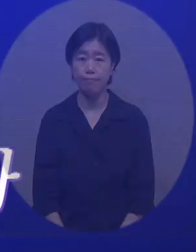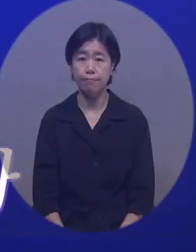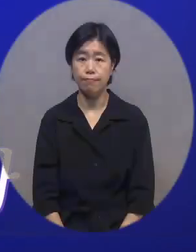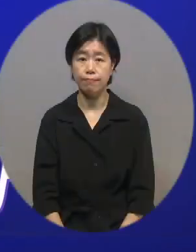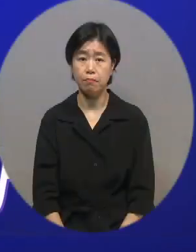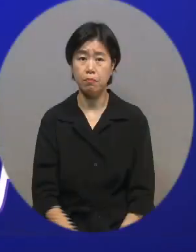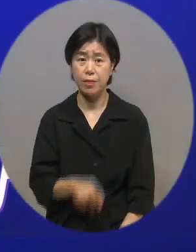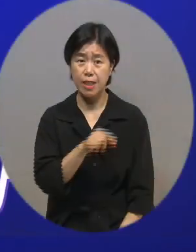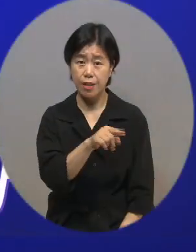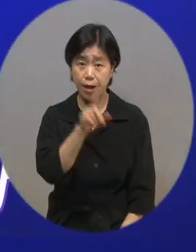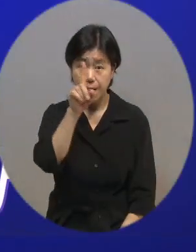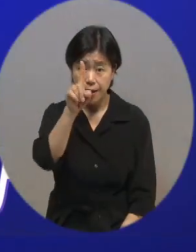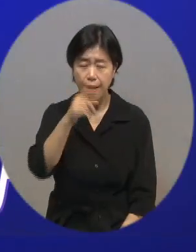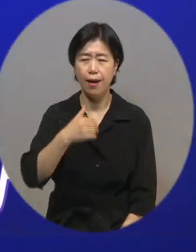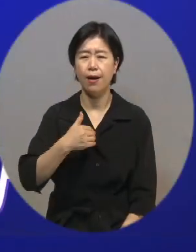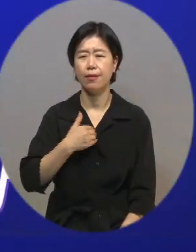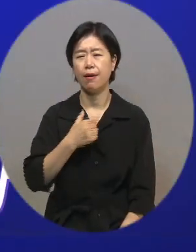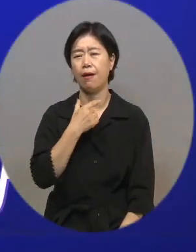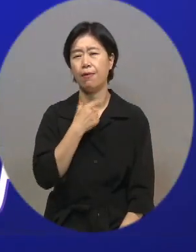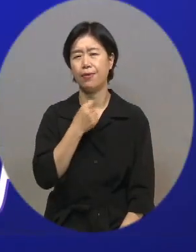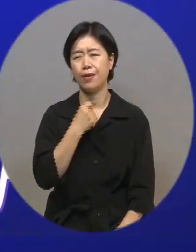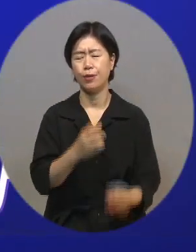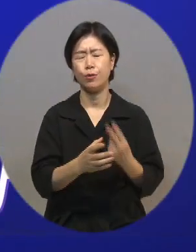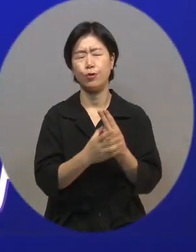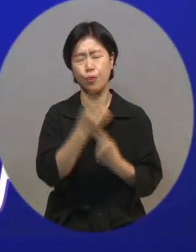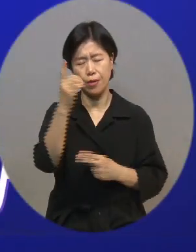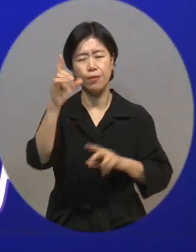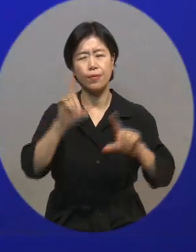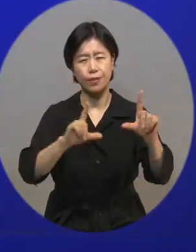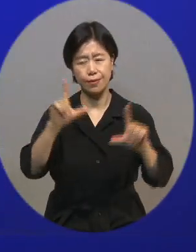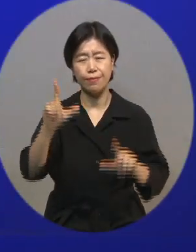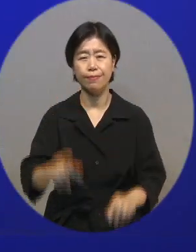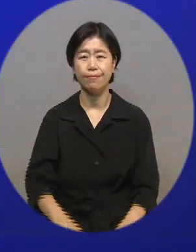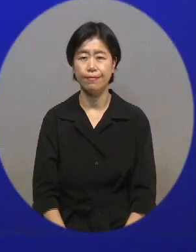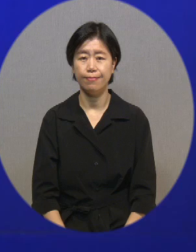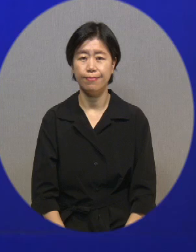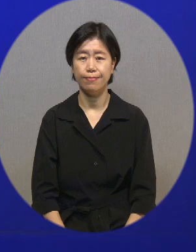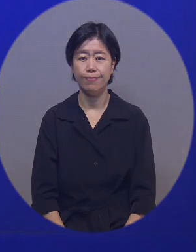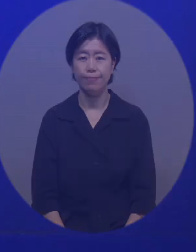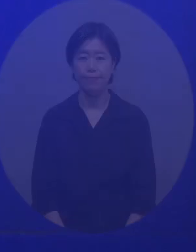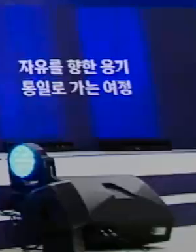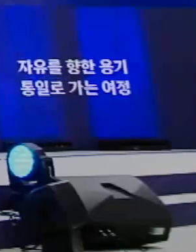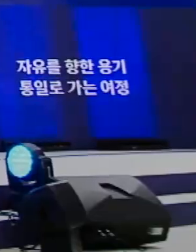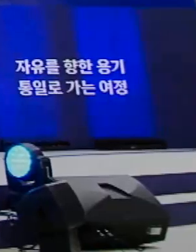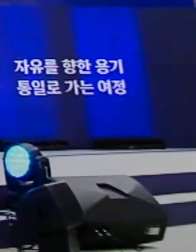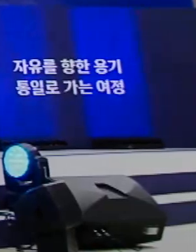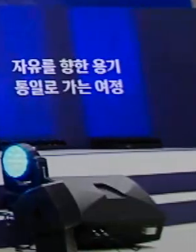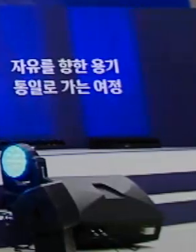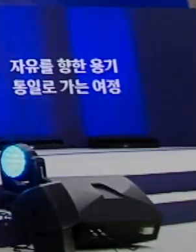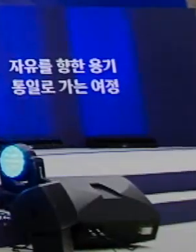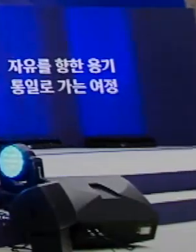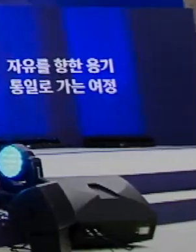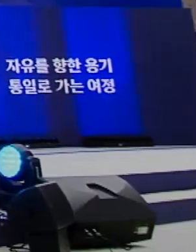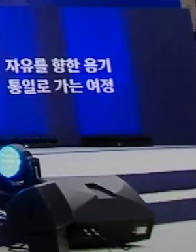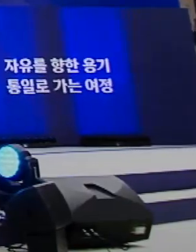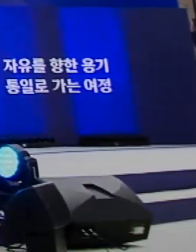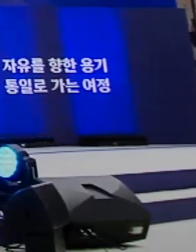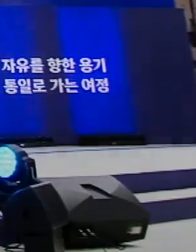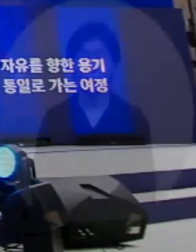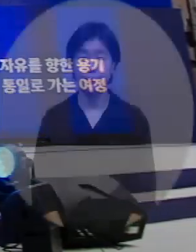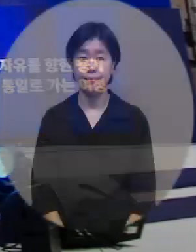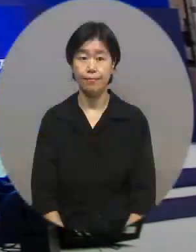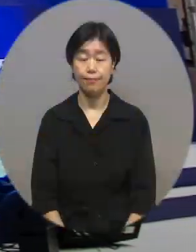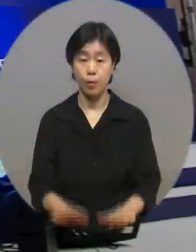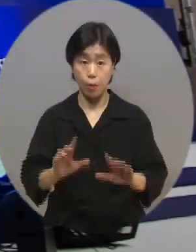그것이 내가 원하는 통일입니다. 올해 북한